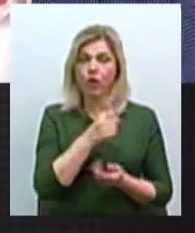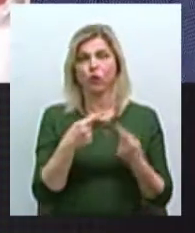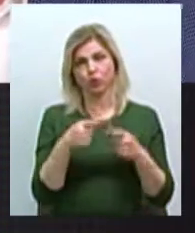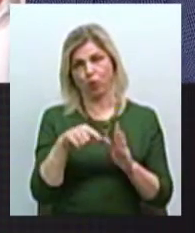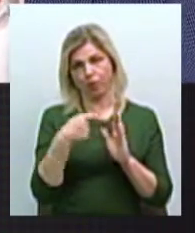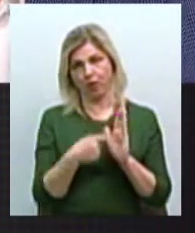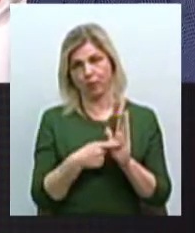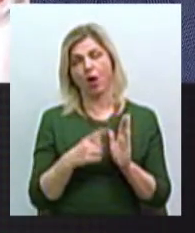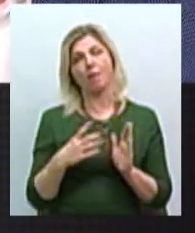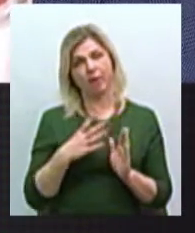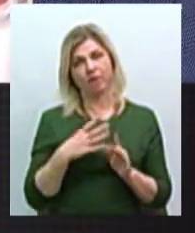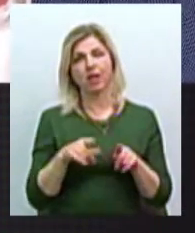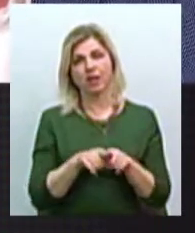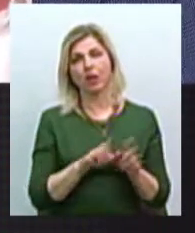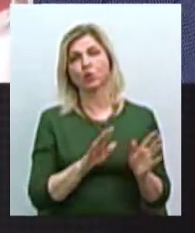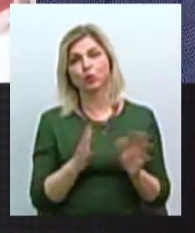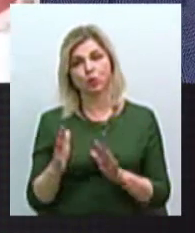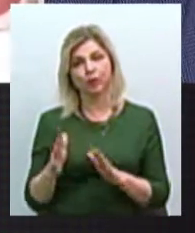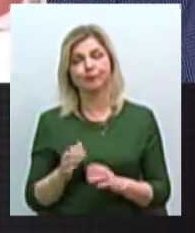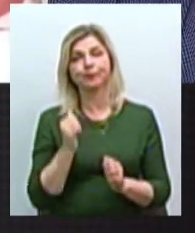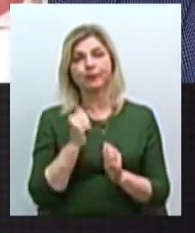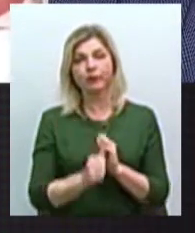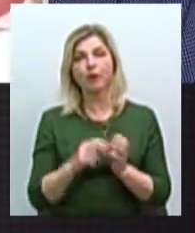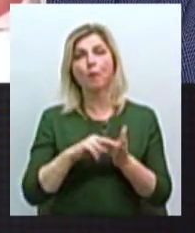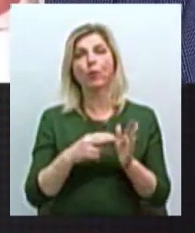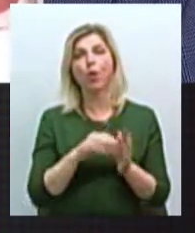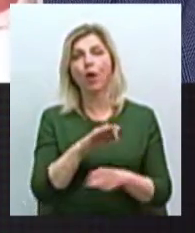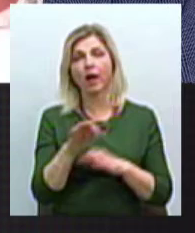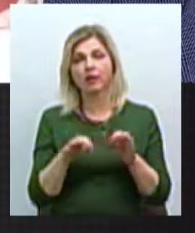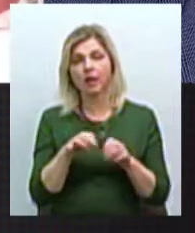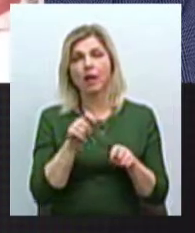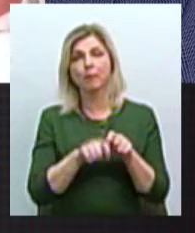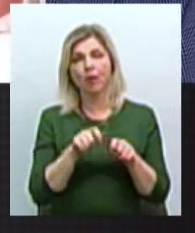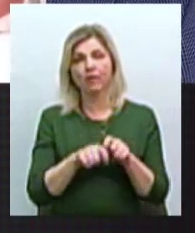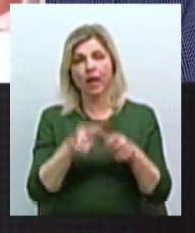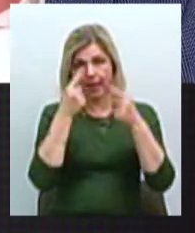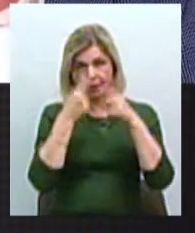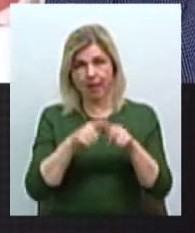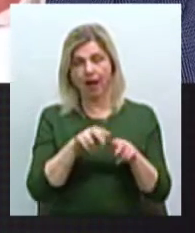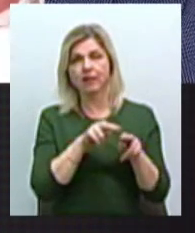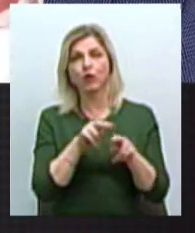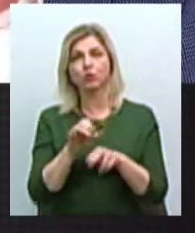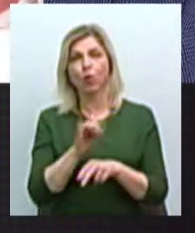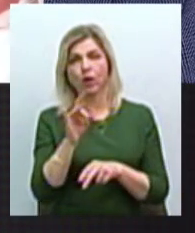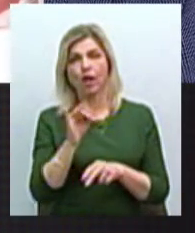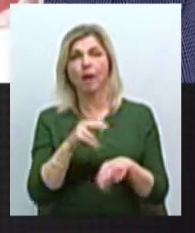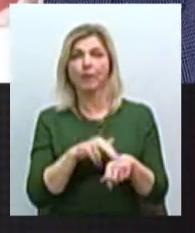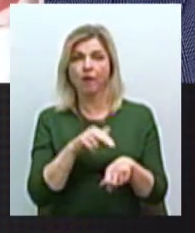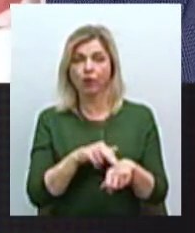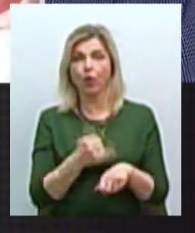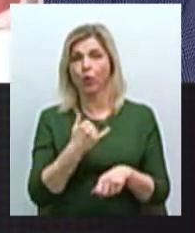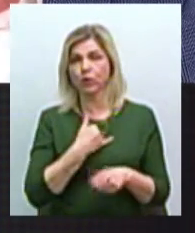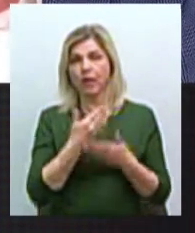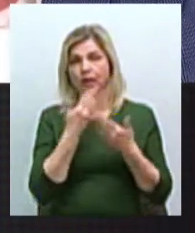место и такие случаи. Поверьте, каждый проект выполненный инспектирует технадзор и правоохранительные органы. Поэтому у нас